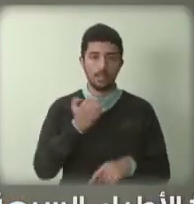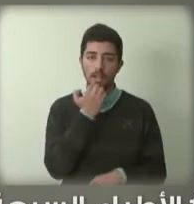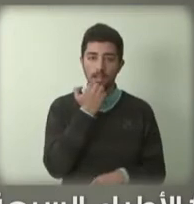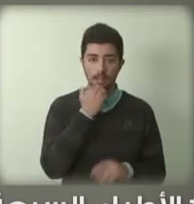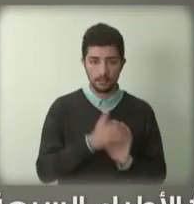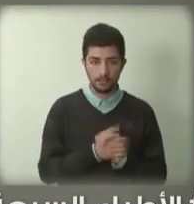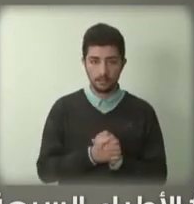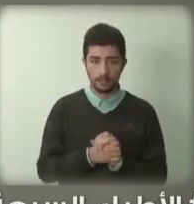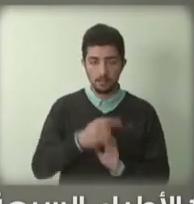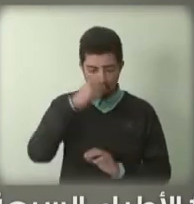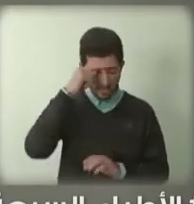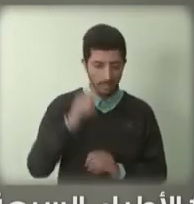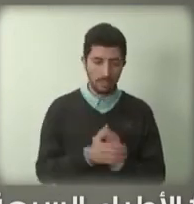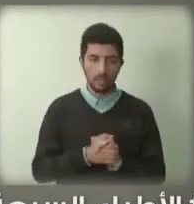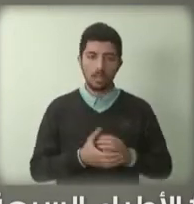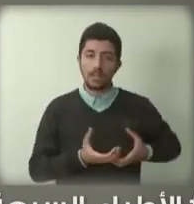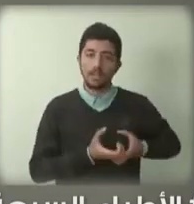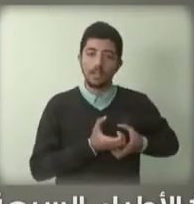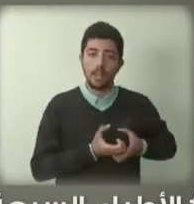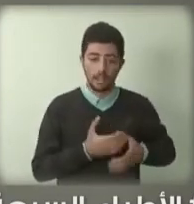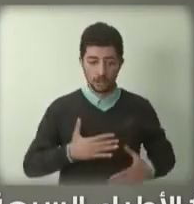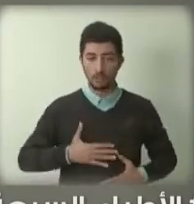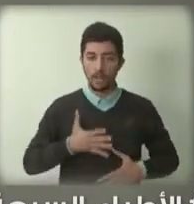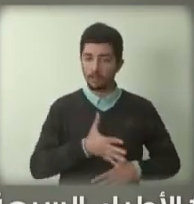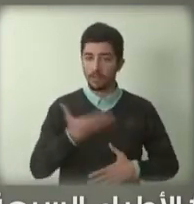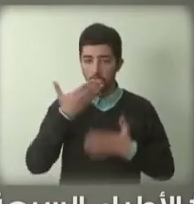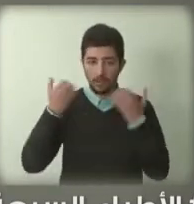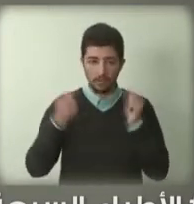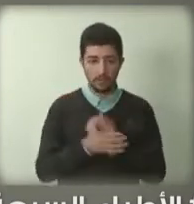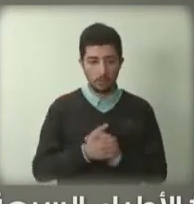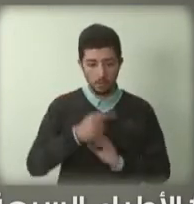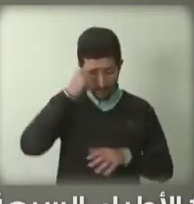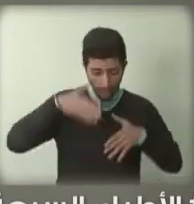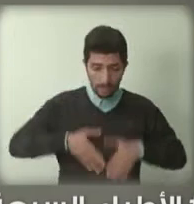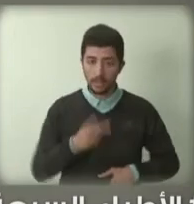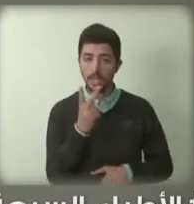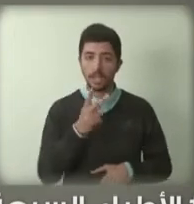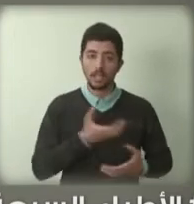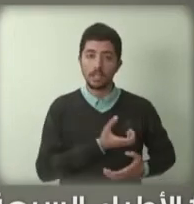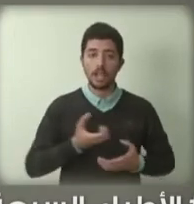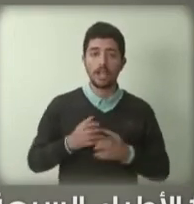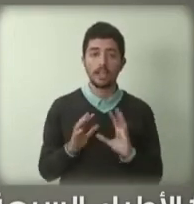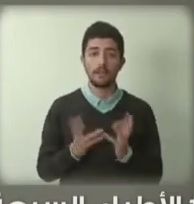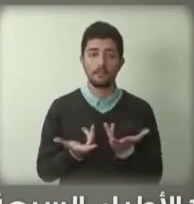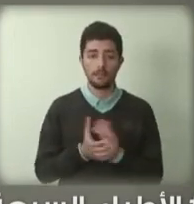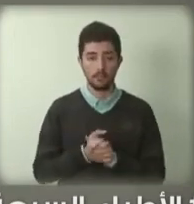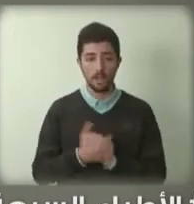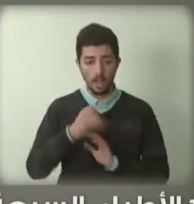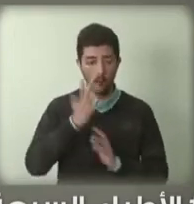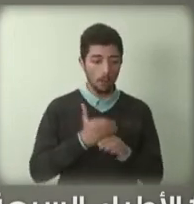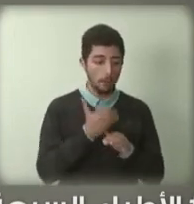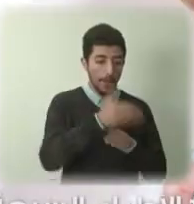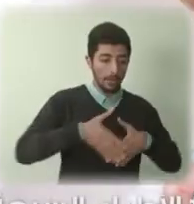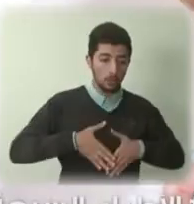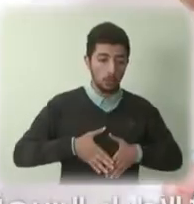اللي بتتعلق بالرضاعة الطبيعية، مثل إن الأم لا يمكنها إشباع طفلها، أو إن الأم ما بتقدر ترضع توأم، أو إن الطفل